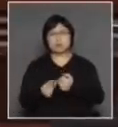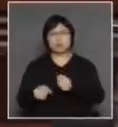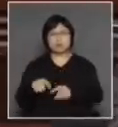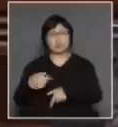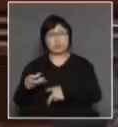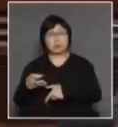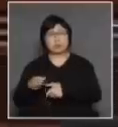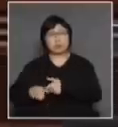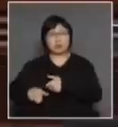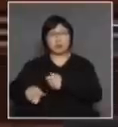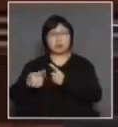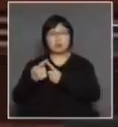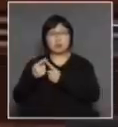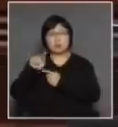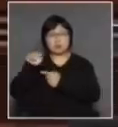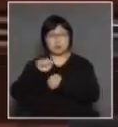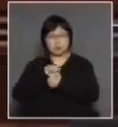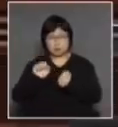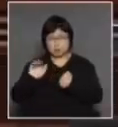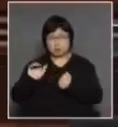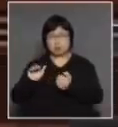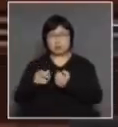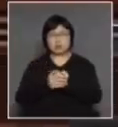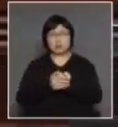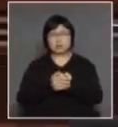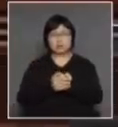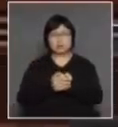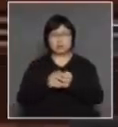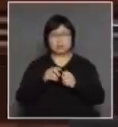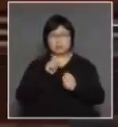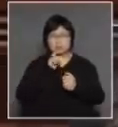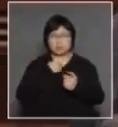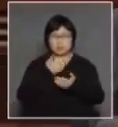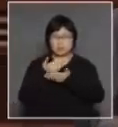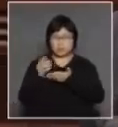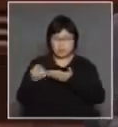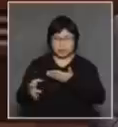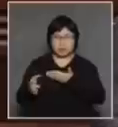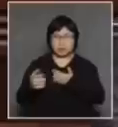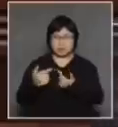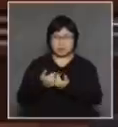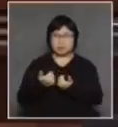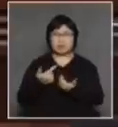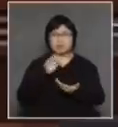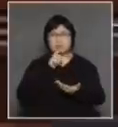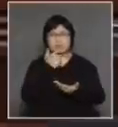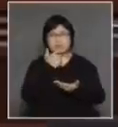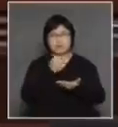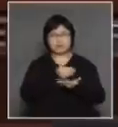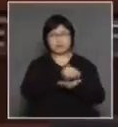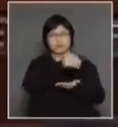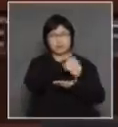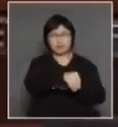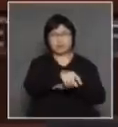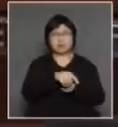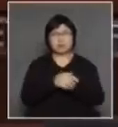民的問題，作出適當的全面的豁免，又或者是將錢放下去